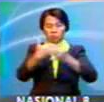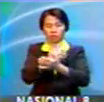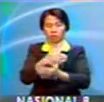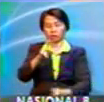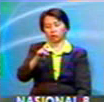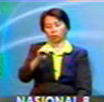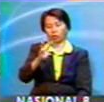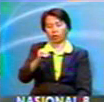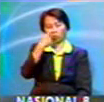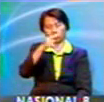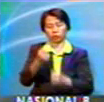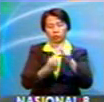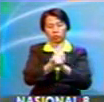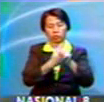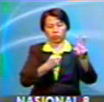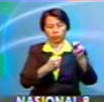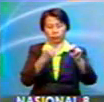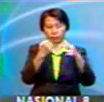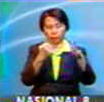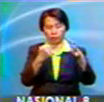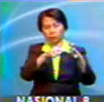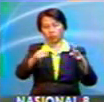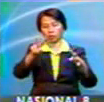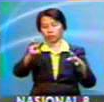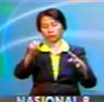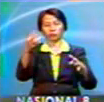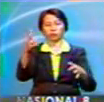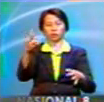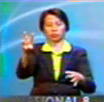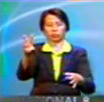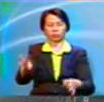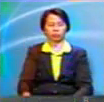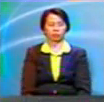KOM untuk penggal 2014 hingga 2016.